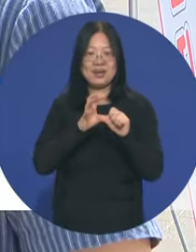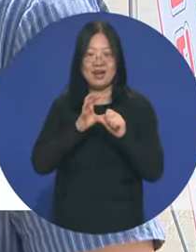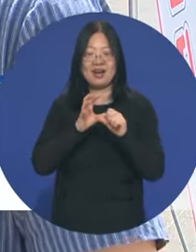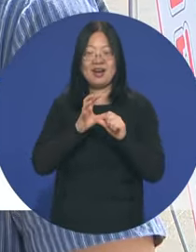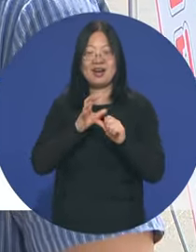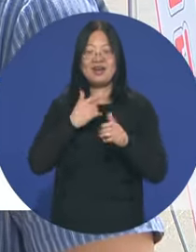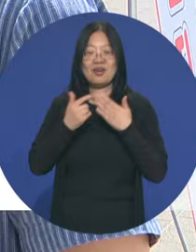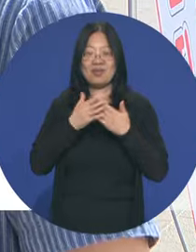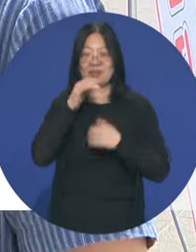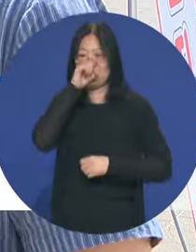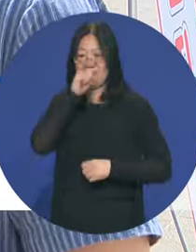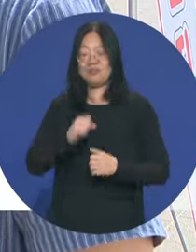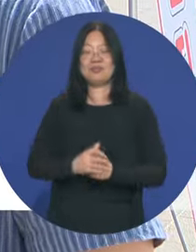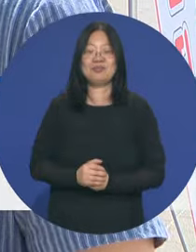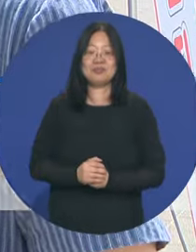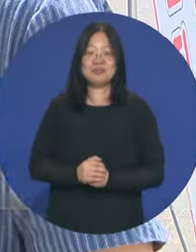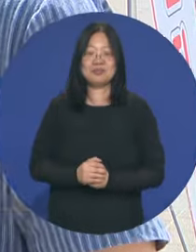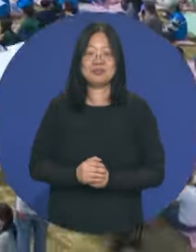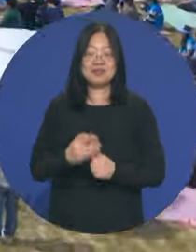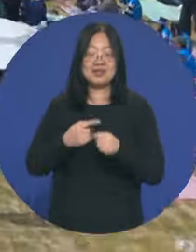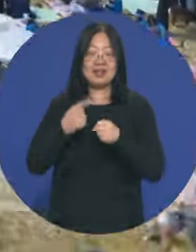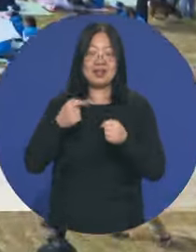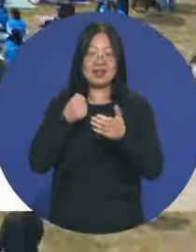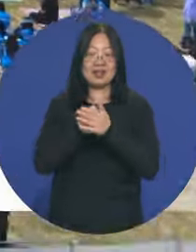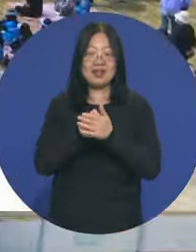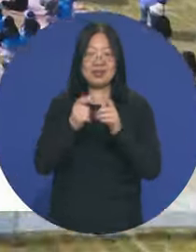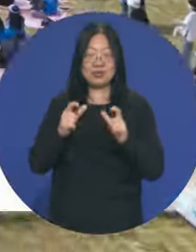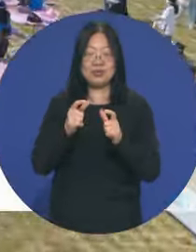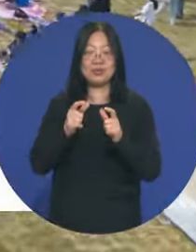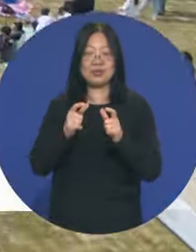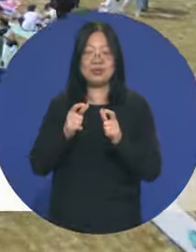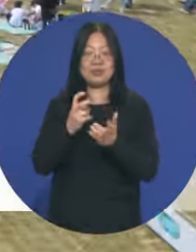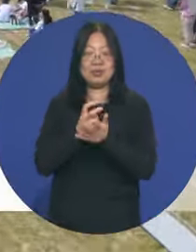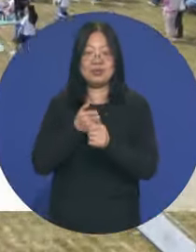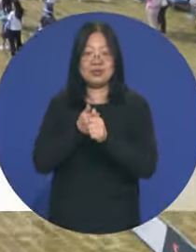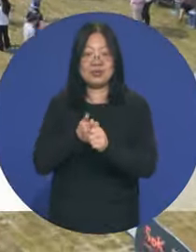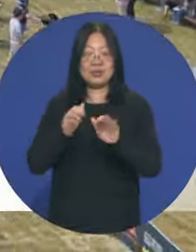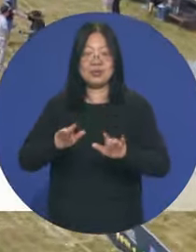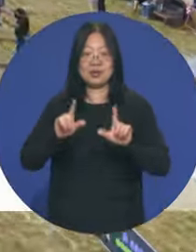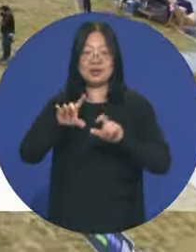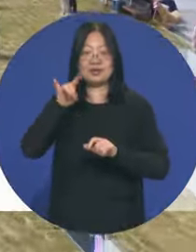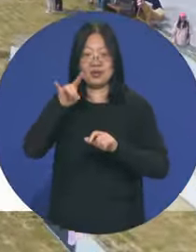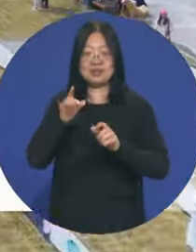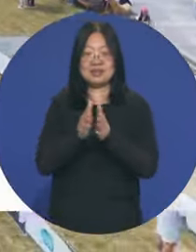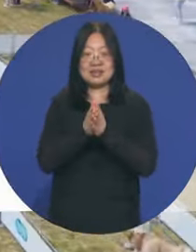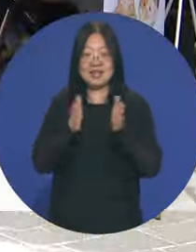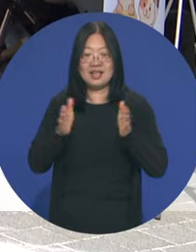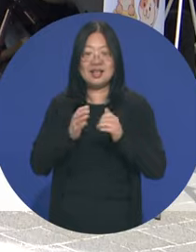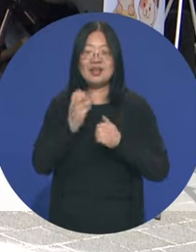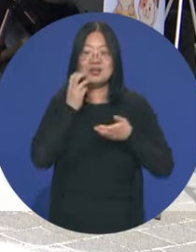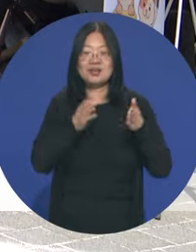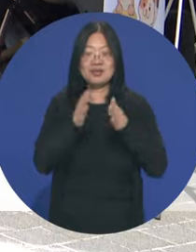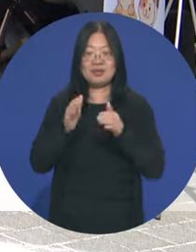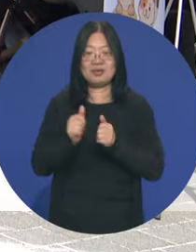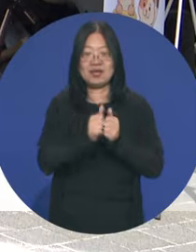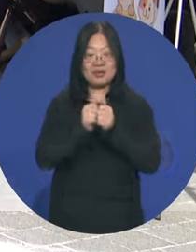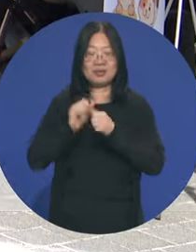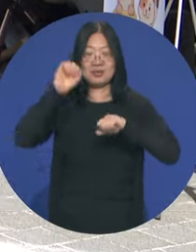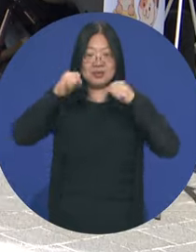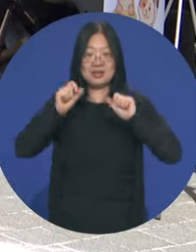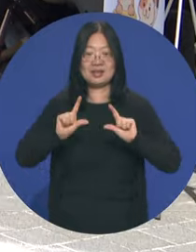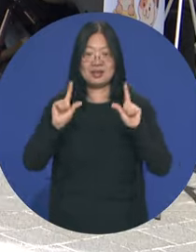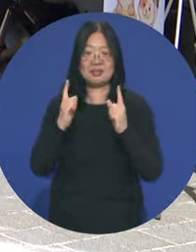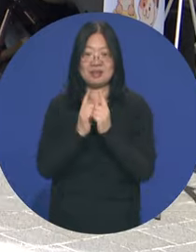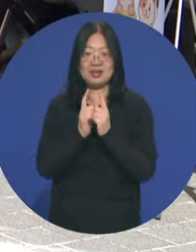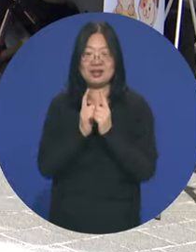듣게 돼서 좋은 경험이었던 것 같습니다. 지난해 제정된 조례를 바탕으로 올해 처음으로 운영된 경기도 반려동물의